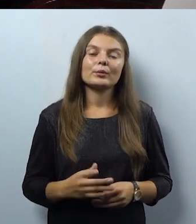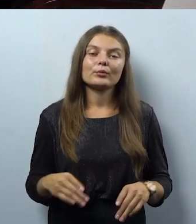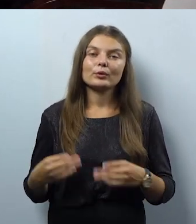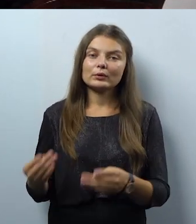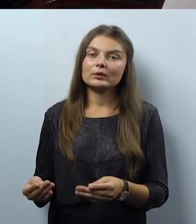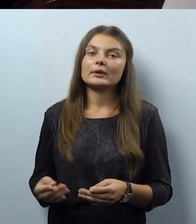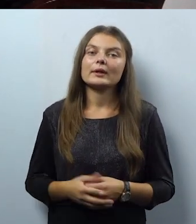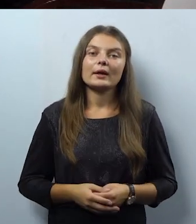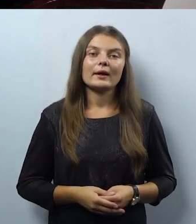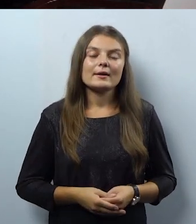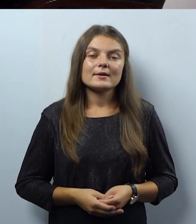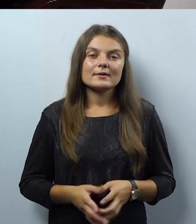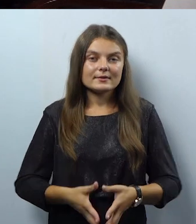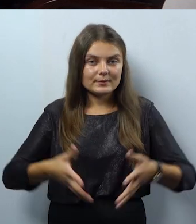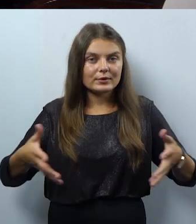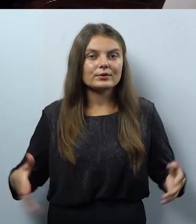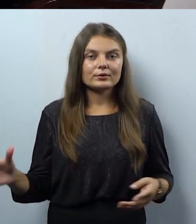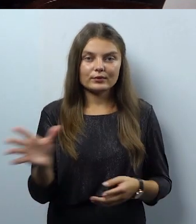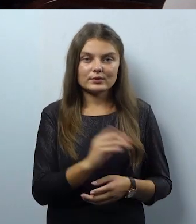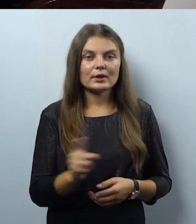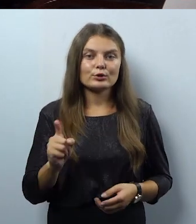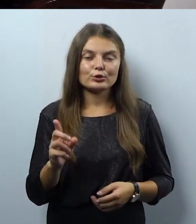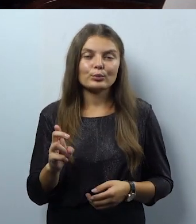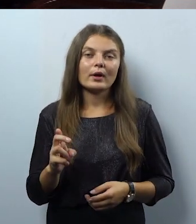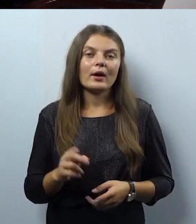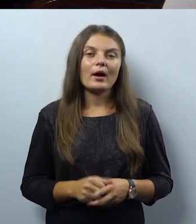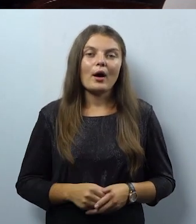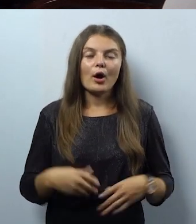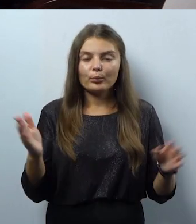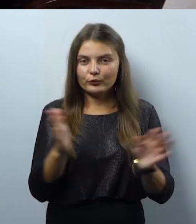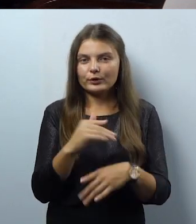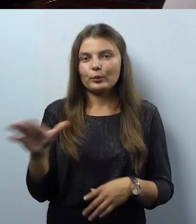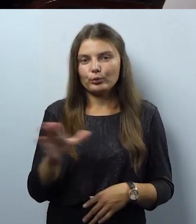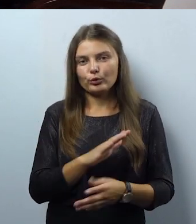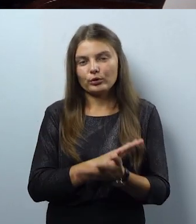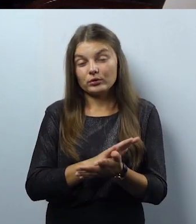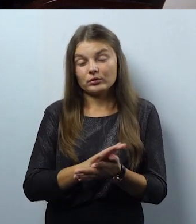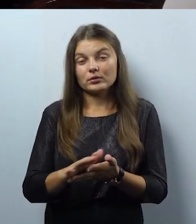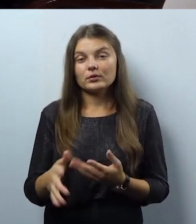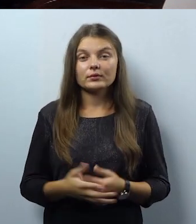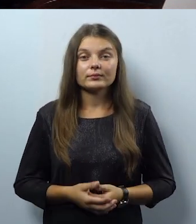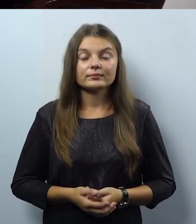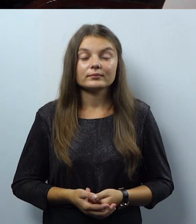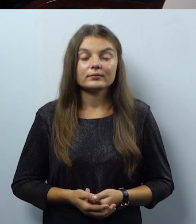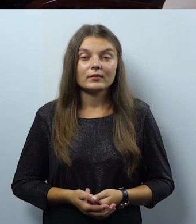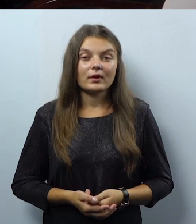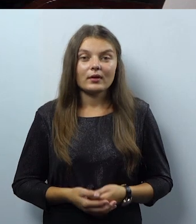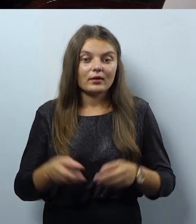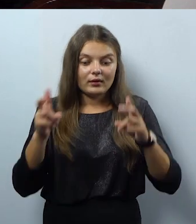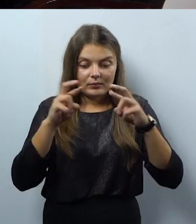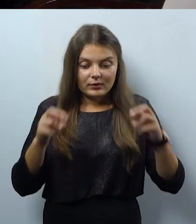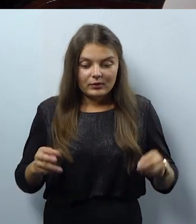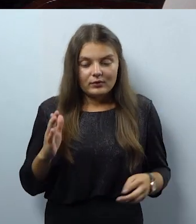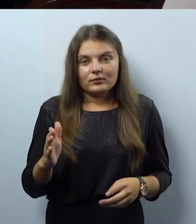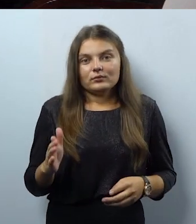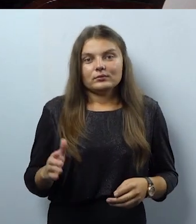концентрації забруднюючих речовин у повітря. І побільше мешканцям зробити медичне обстеження. Ну, що це